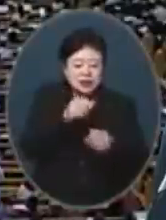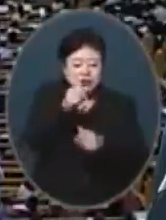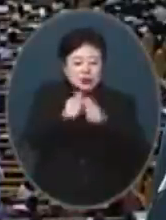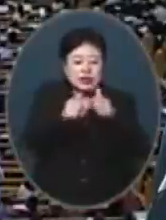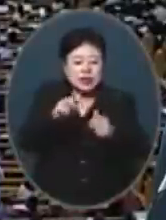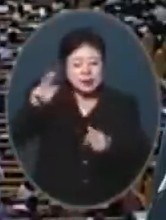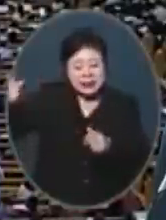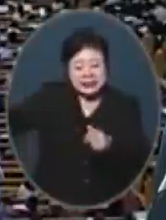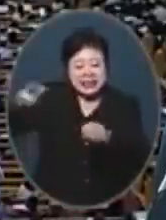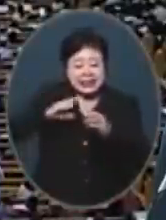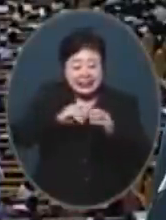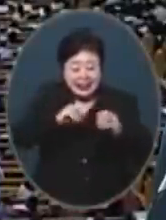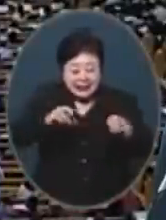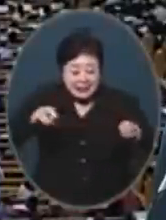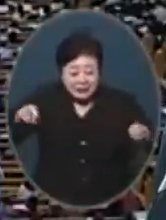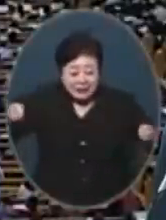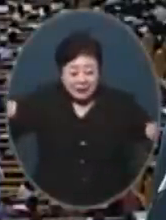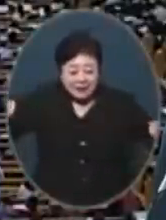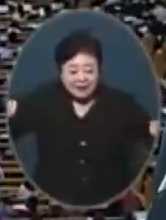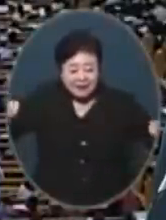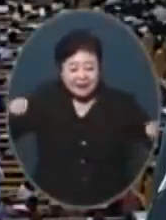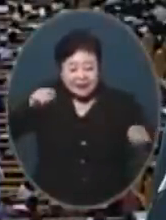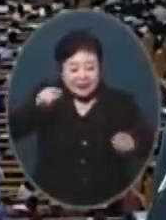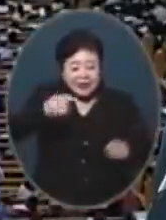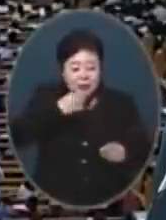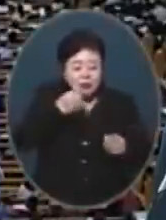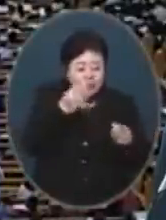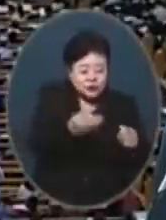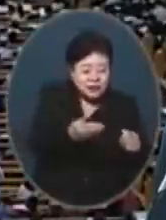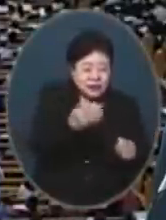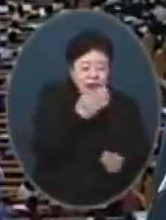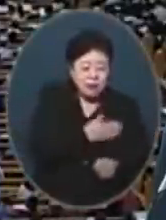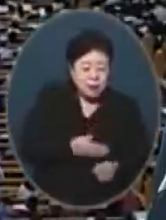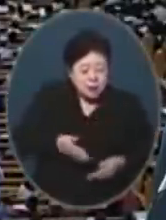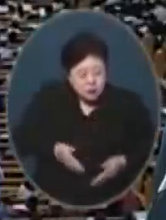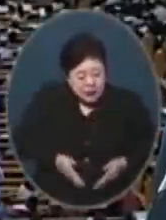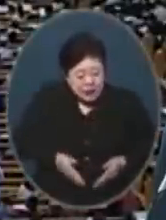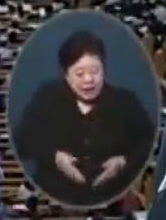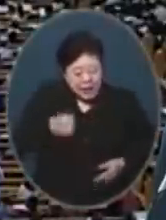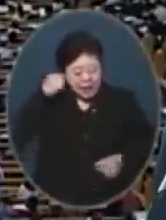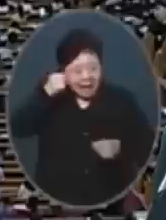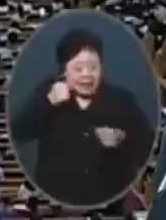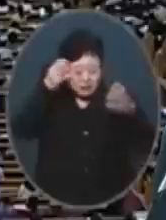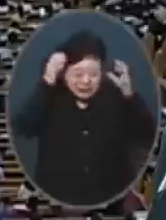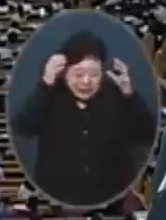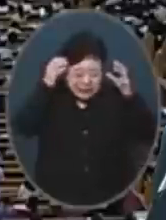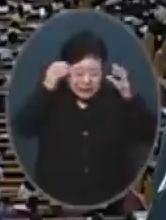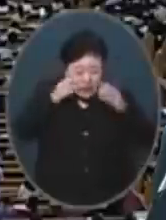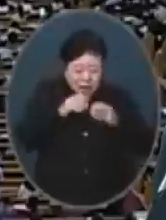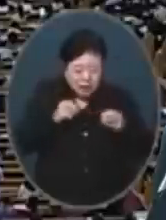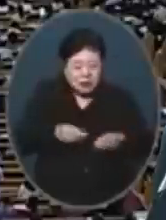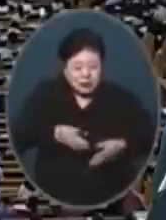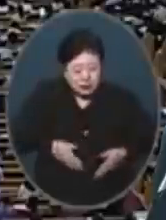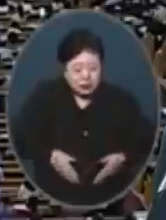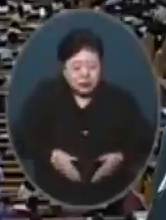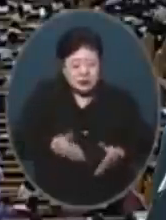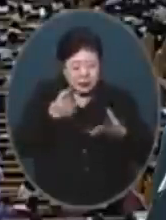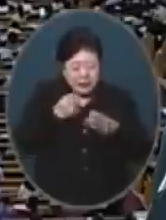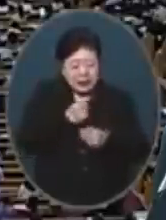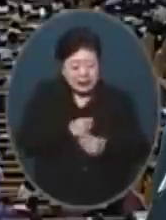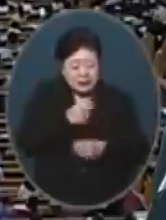조상들에게 맹세하신 땅에서 내게 복을 주사 내 몸의 소생과 가축의 새끼와 토지의 소산을 많게